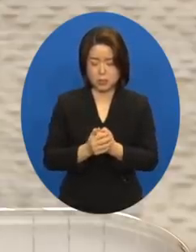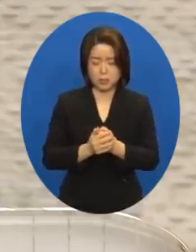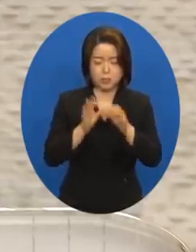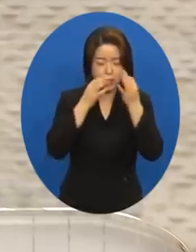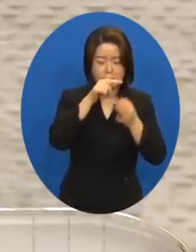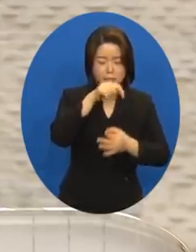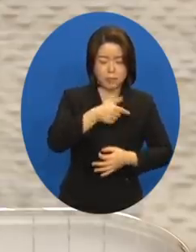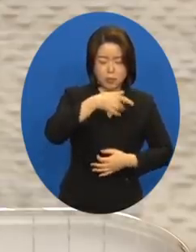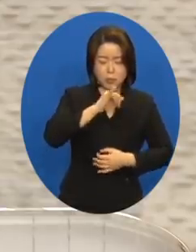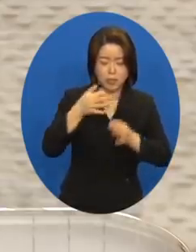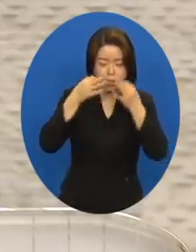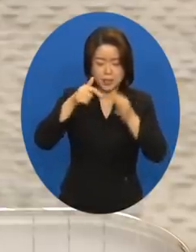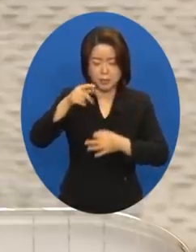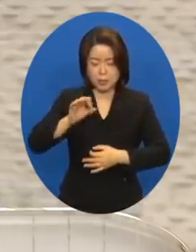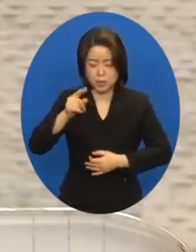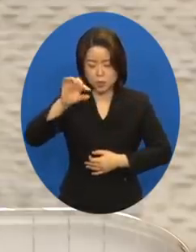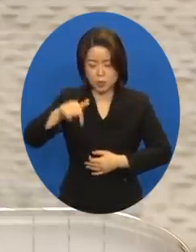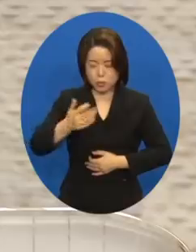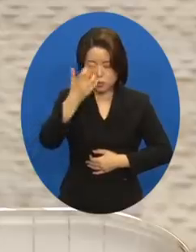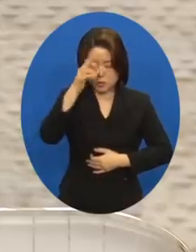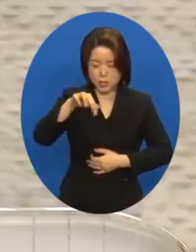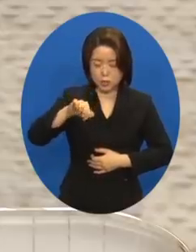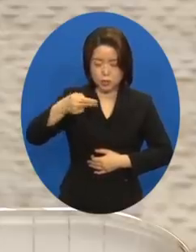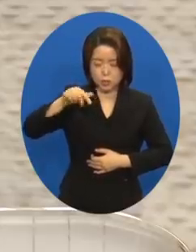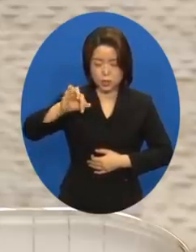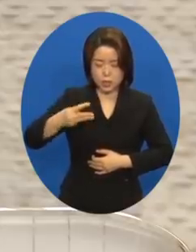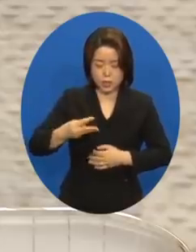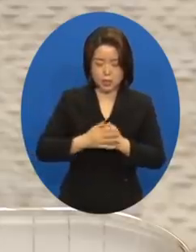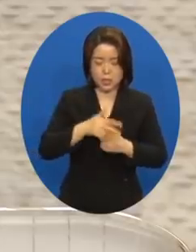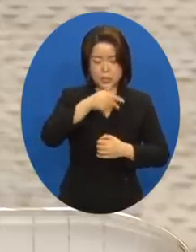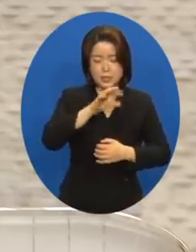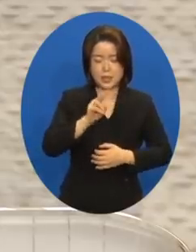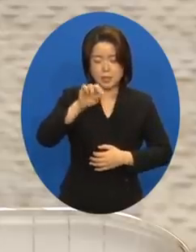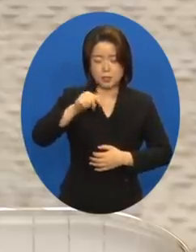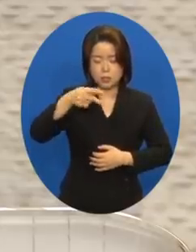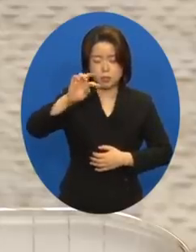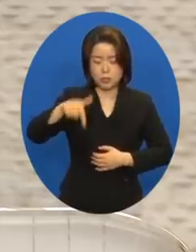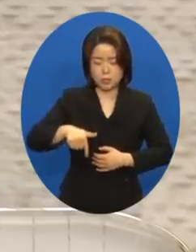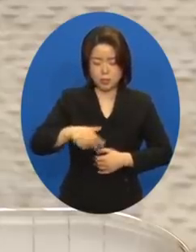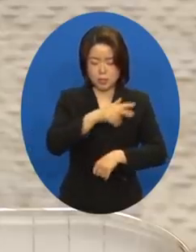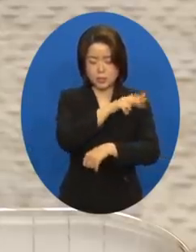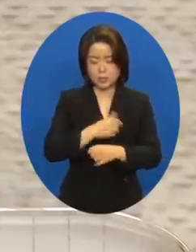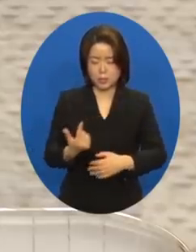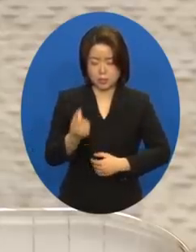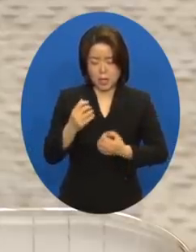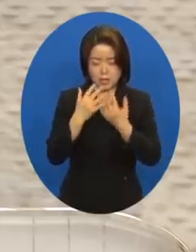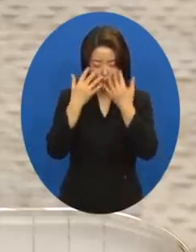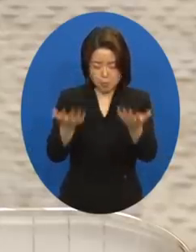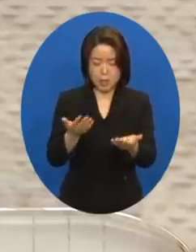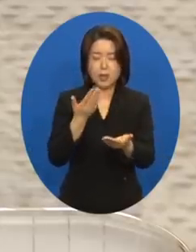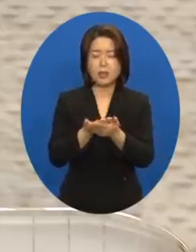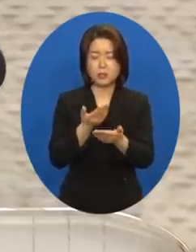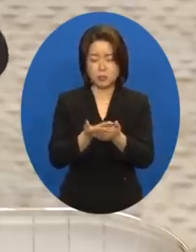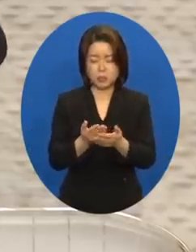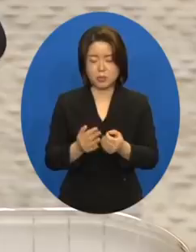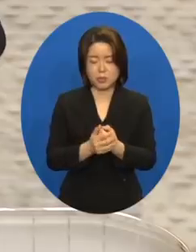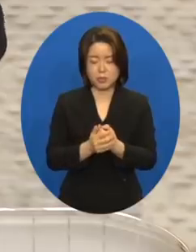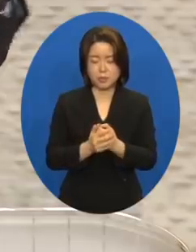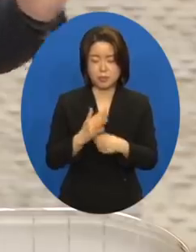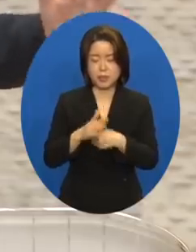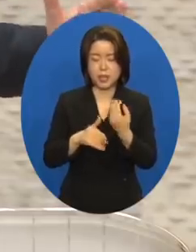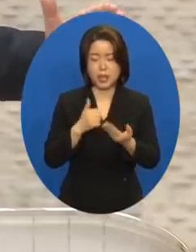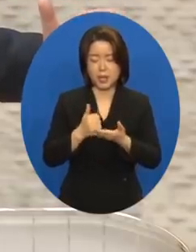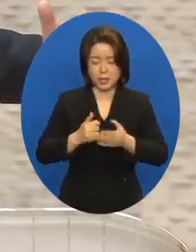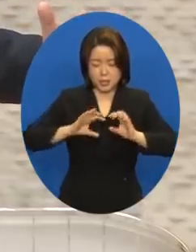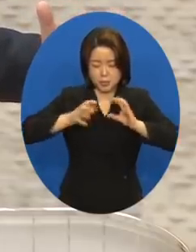목사는 김종우 목사님 책 중 배송 기사님 장문석 집사의 속기 석방 되게 해주소서 하나님 세계